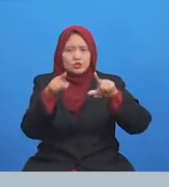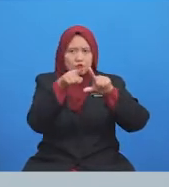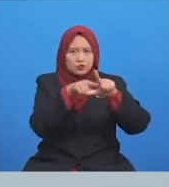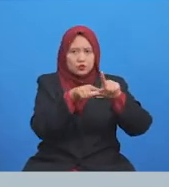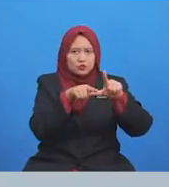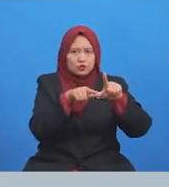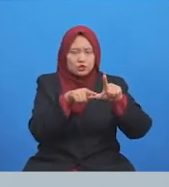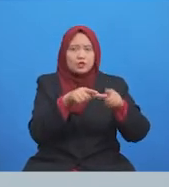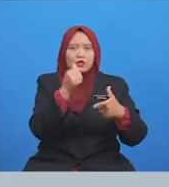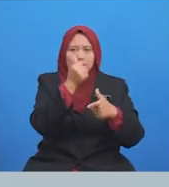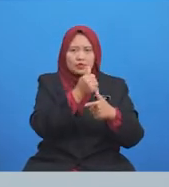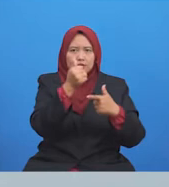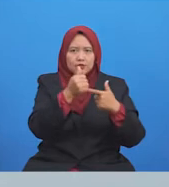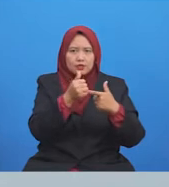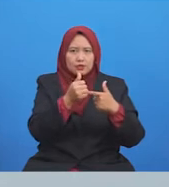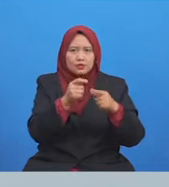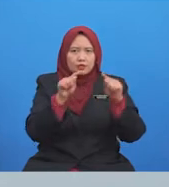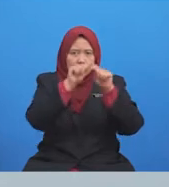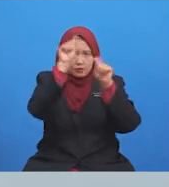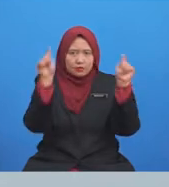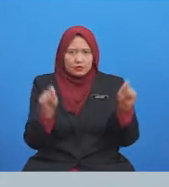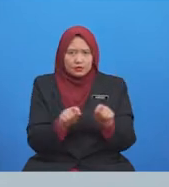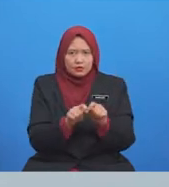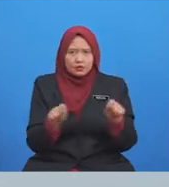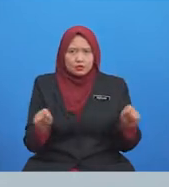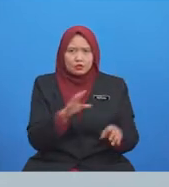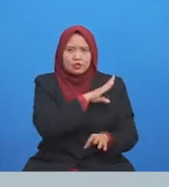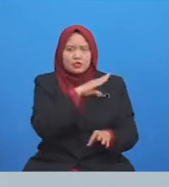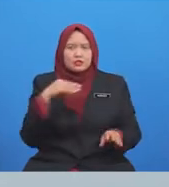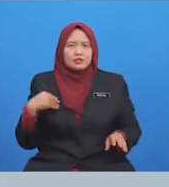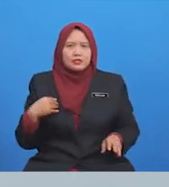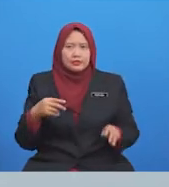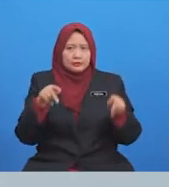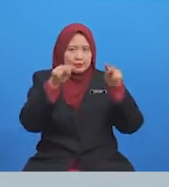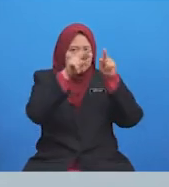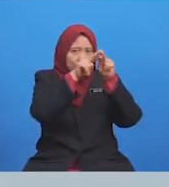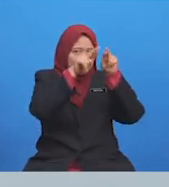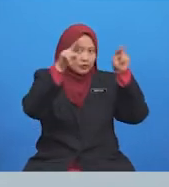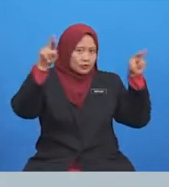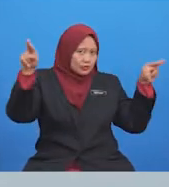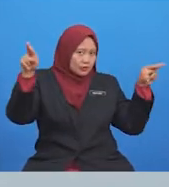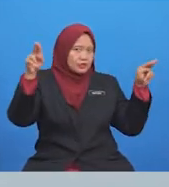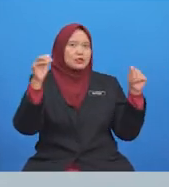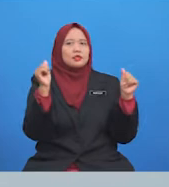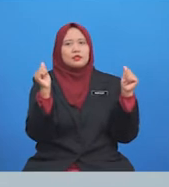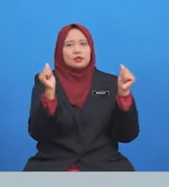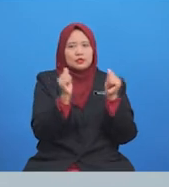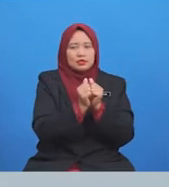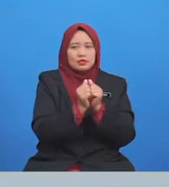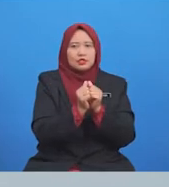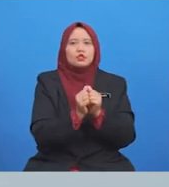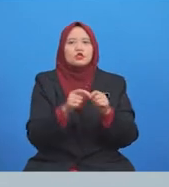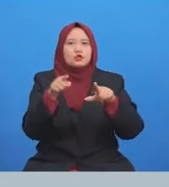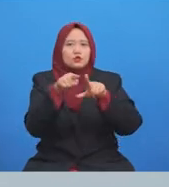di antara tangen dan perentas dengan sudut dalam tembereng selang seli yang dicangkum